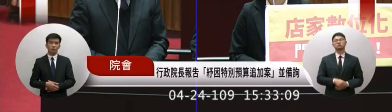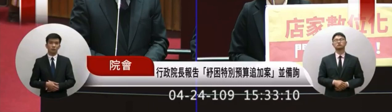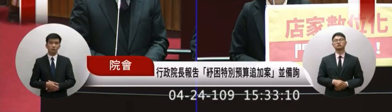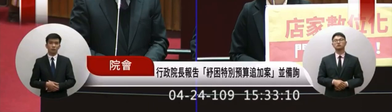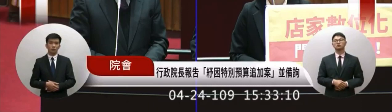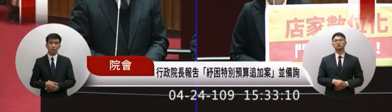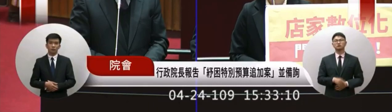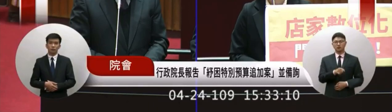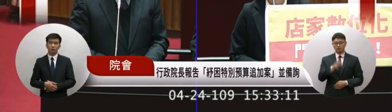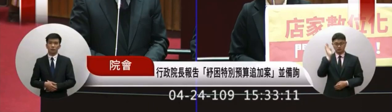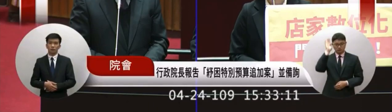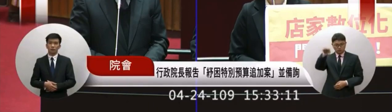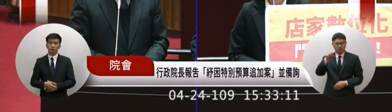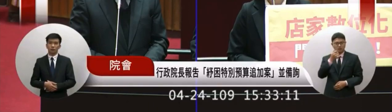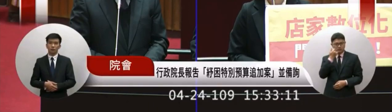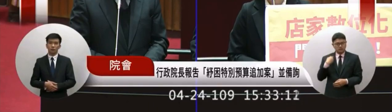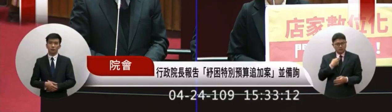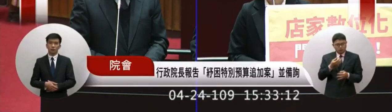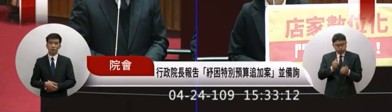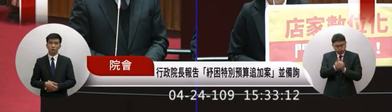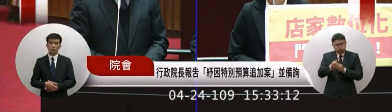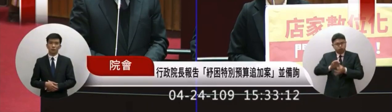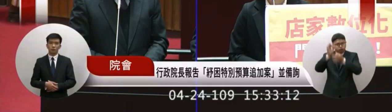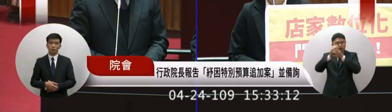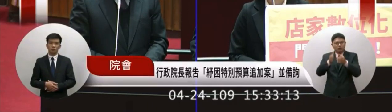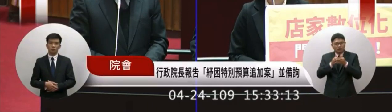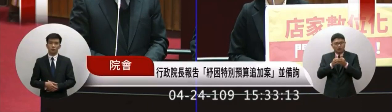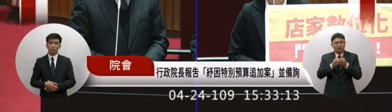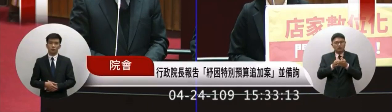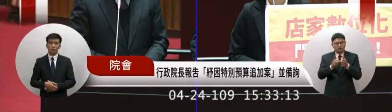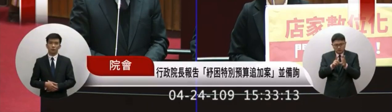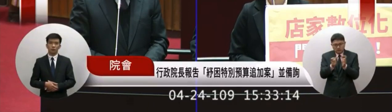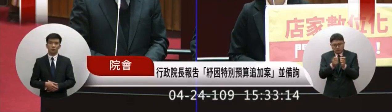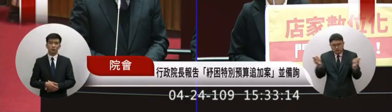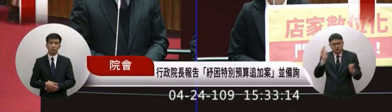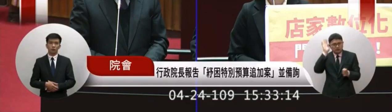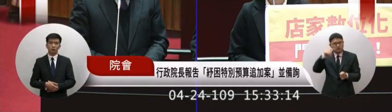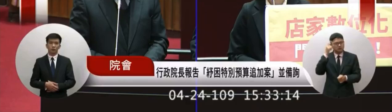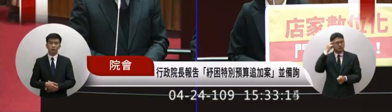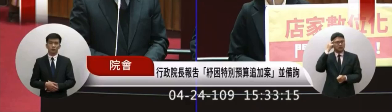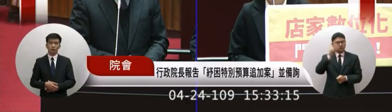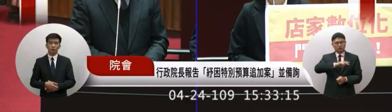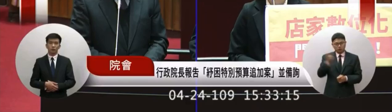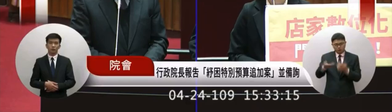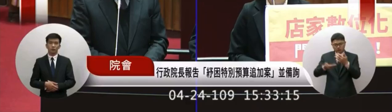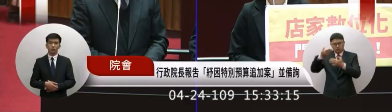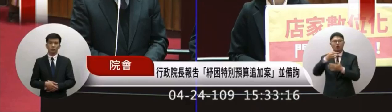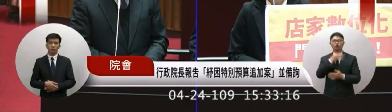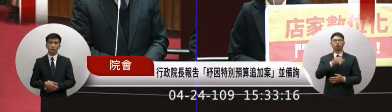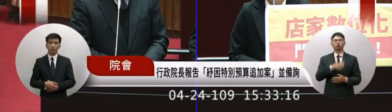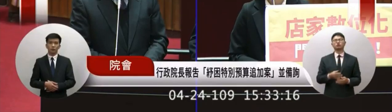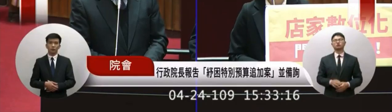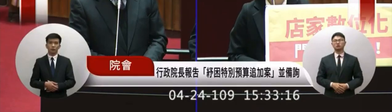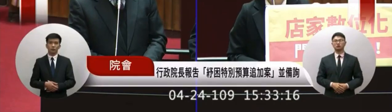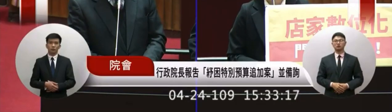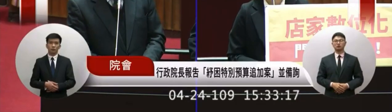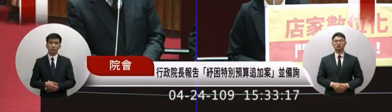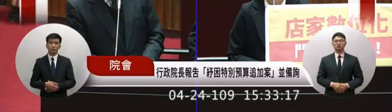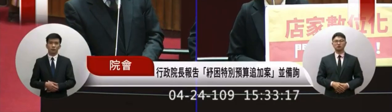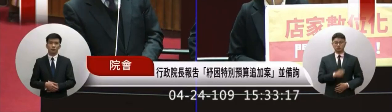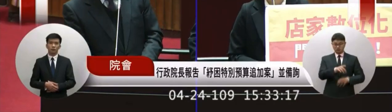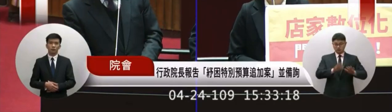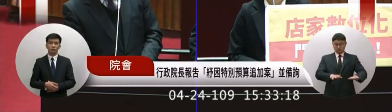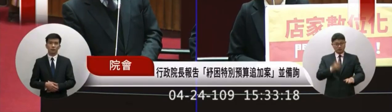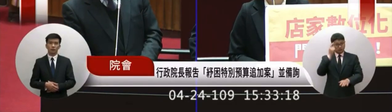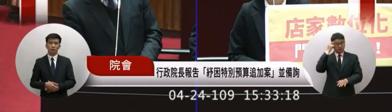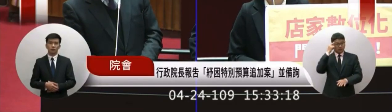不需要课征加税额，但是它在未来它其实也会增加，所以长远来看它其实还是会不愿意进行数位化，这就是我们想要提出来的，就是因为对他来说，我虽然今年